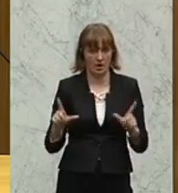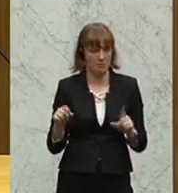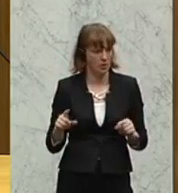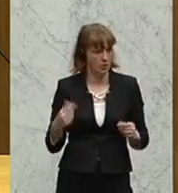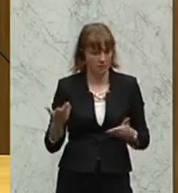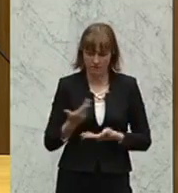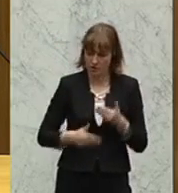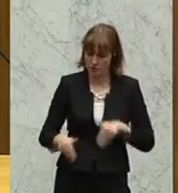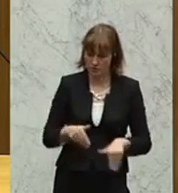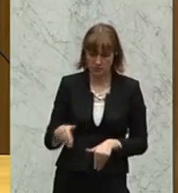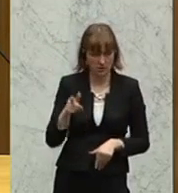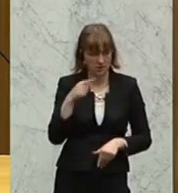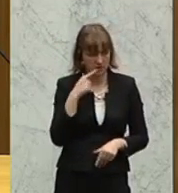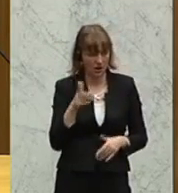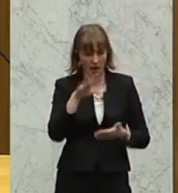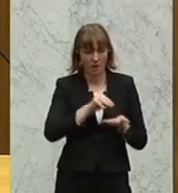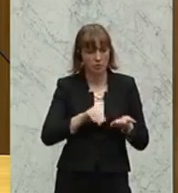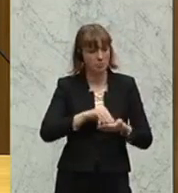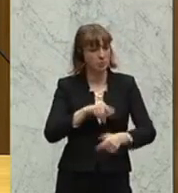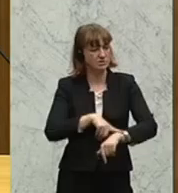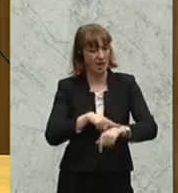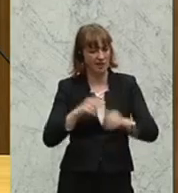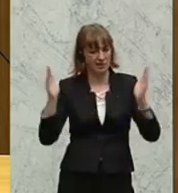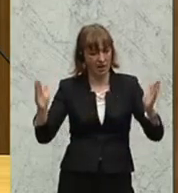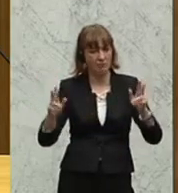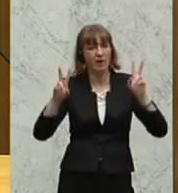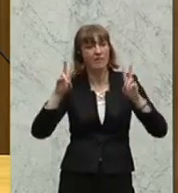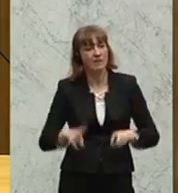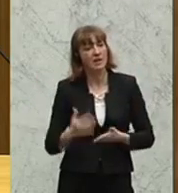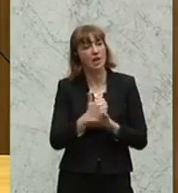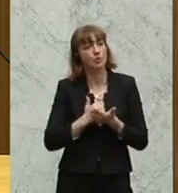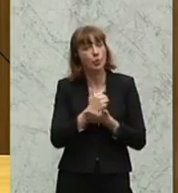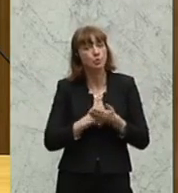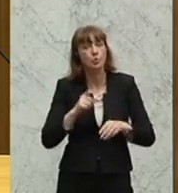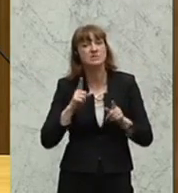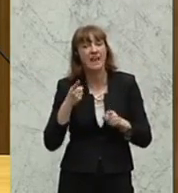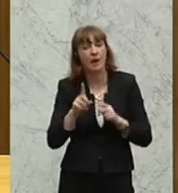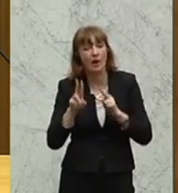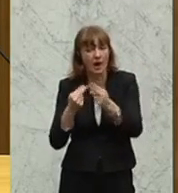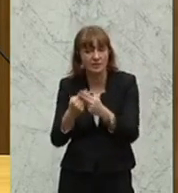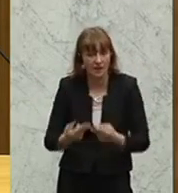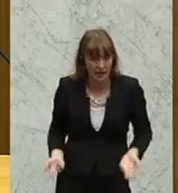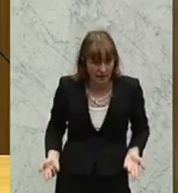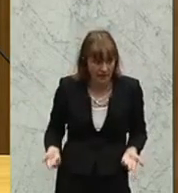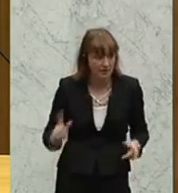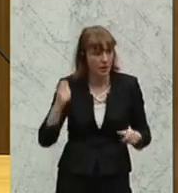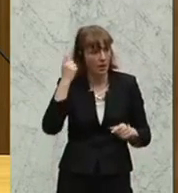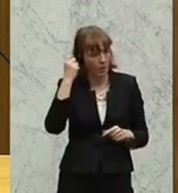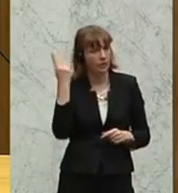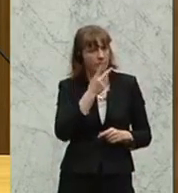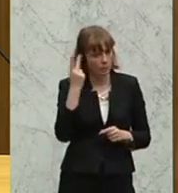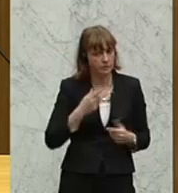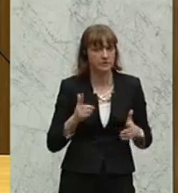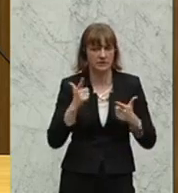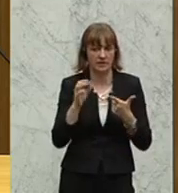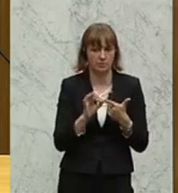Jahre 15 Jahre, das hätte schon bis 2015 sein sollen, und nach 2015 degressive AFA